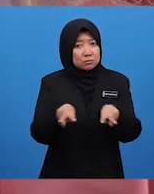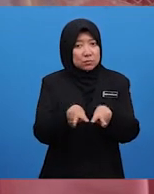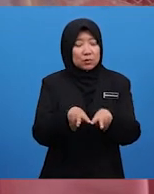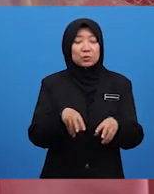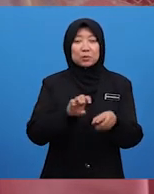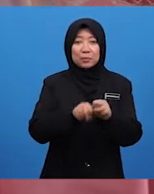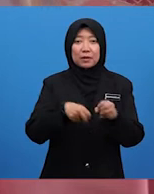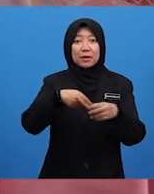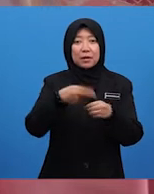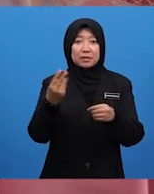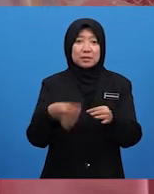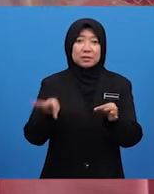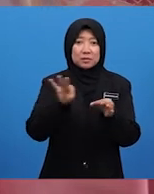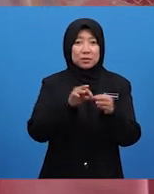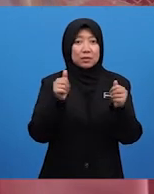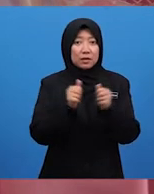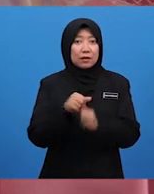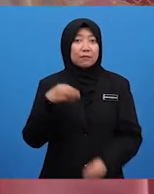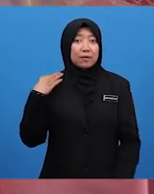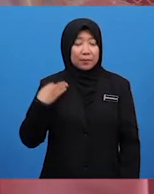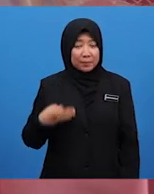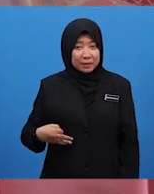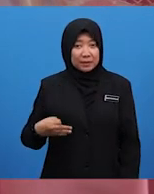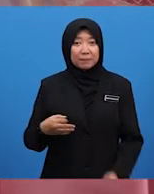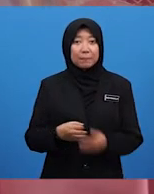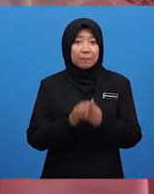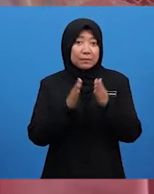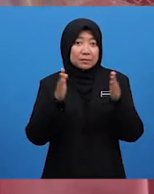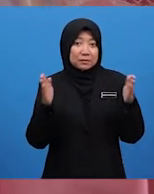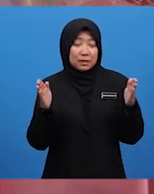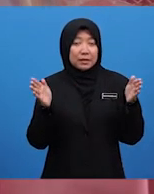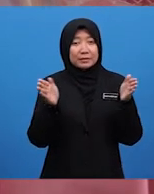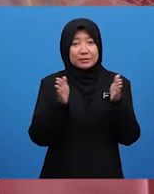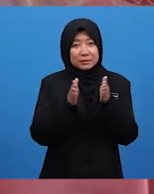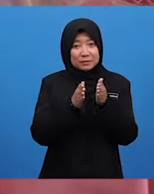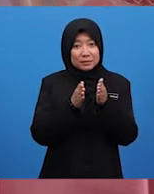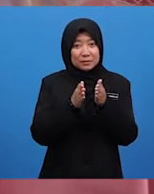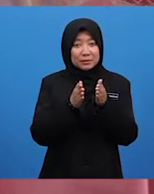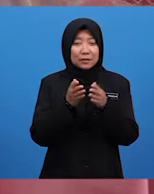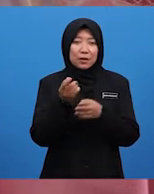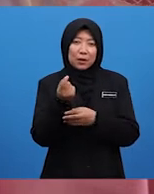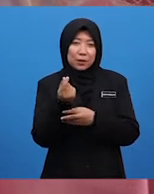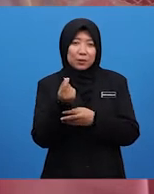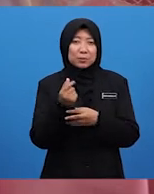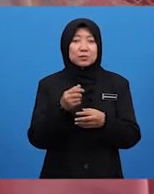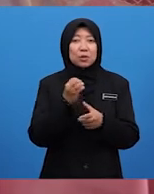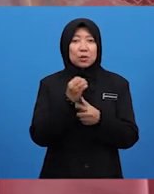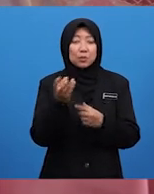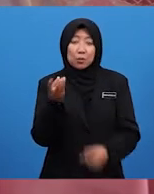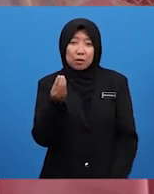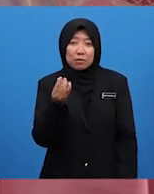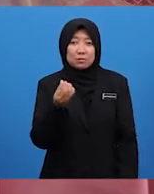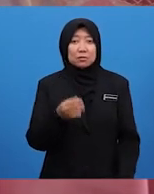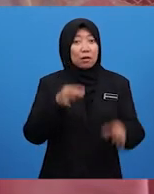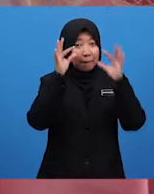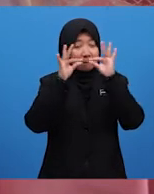hasilnya sesuai dengan fabrik, sama ada besar, kecil, halus atau kasar